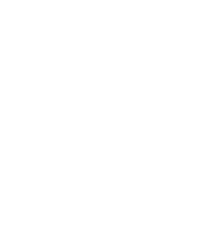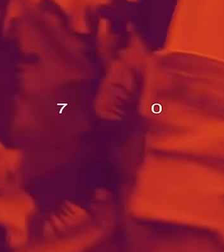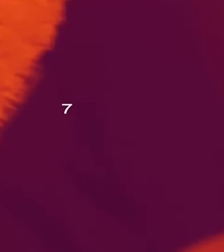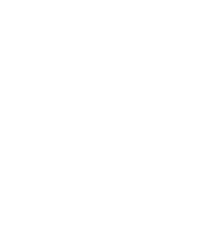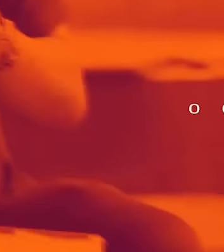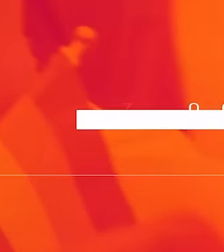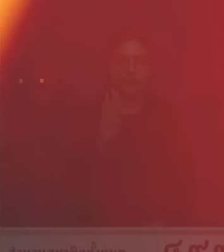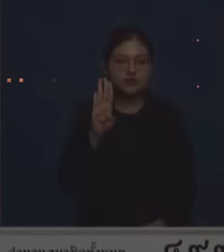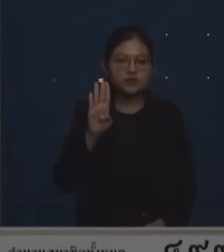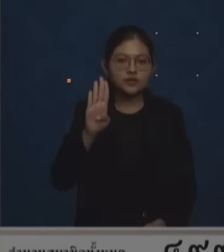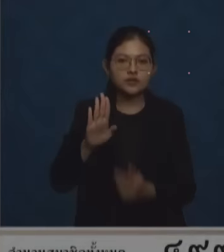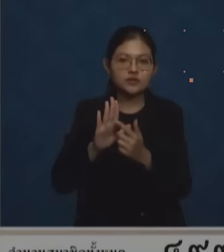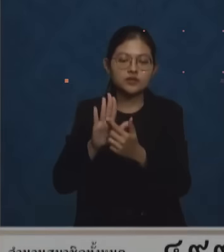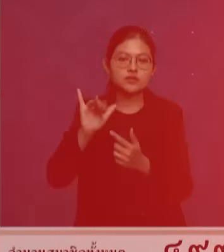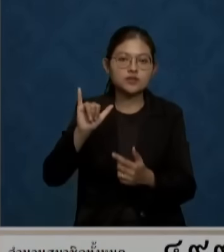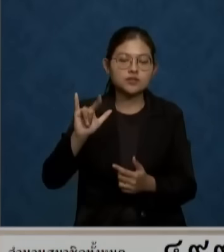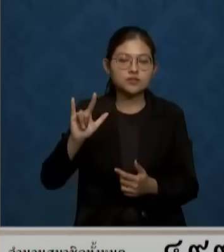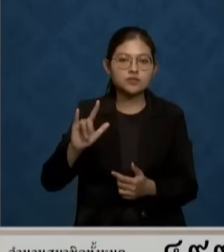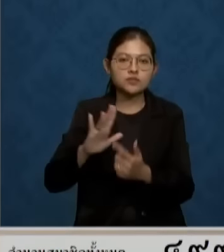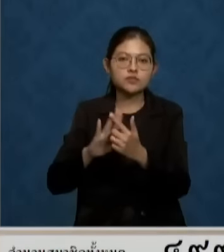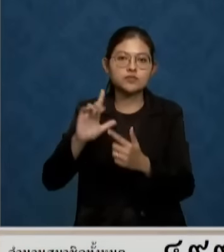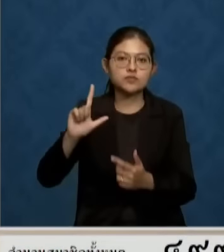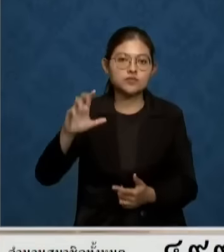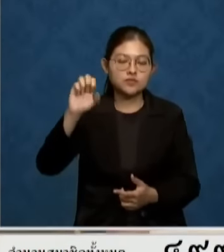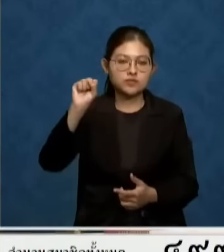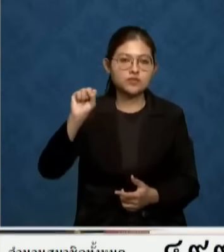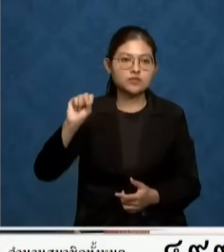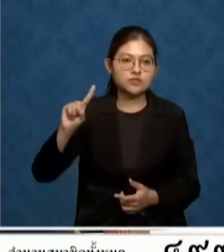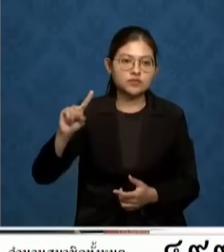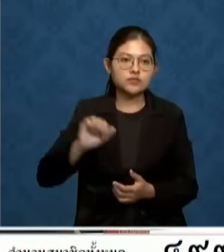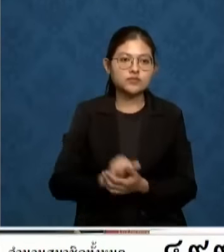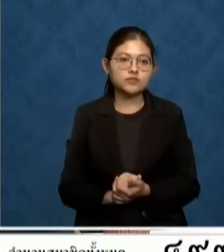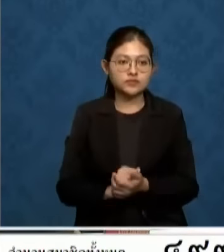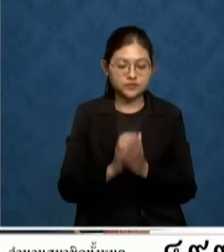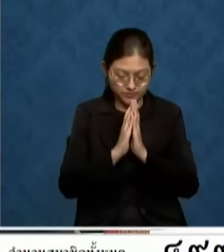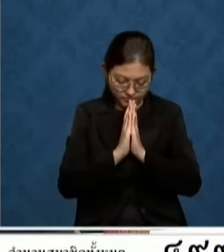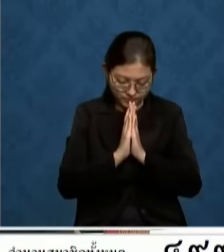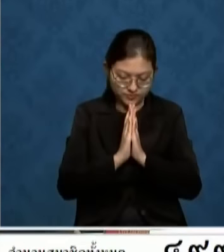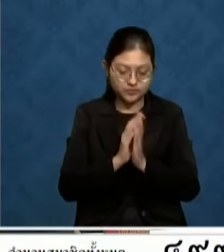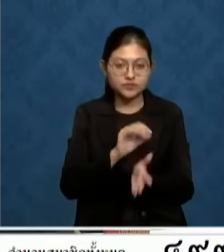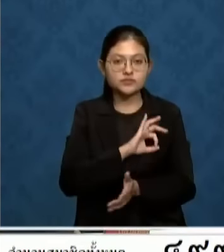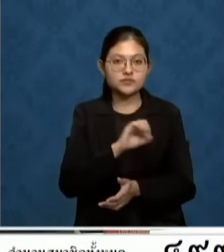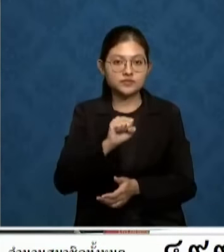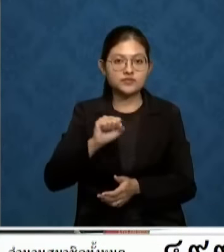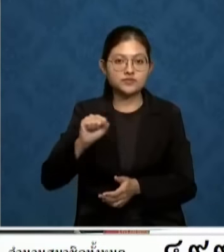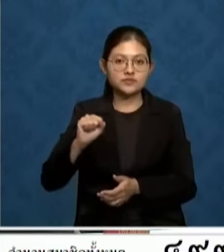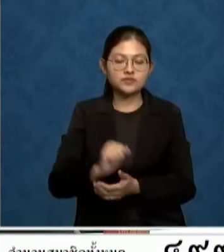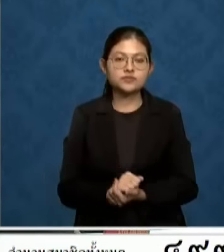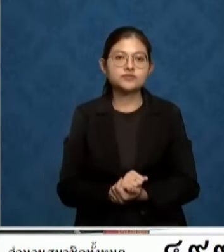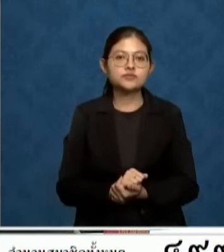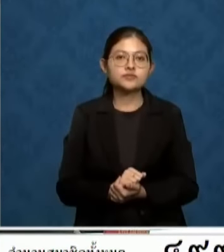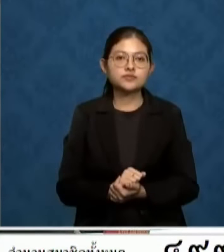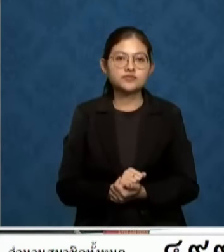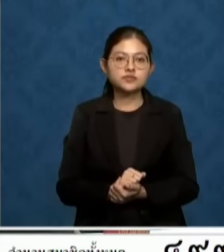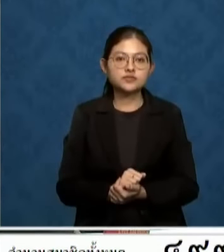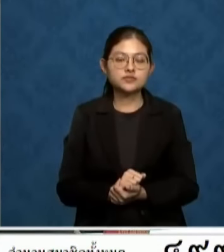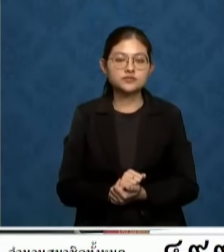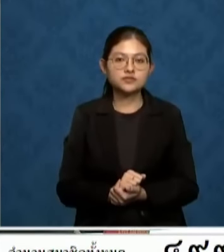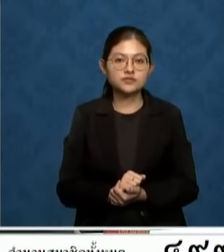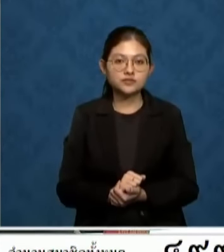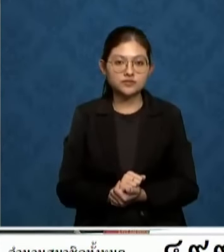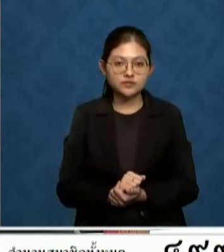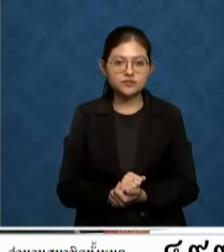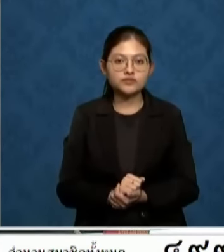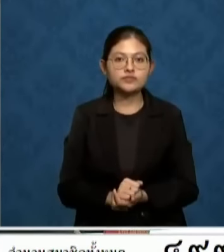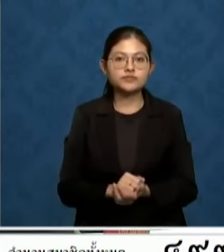ครับกราบเรียนท่านประธานสภาที่เคารพผมนายบูเเลิศแสงพันธสมาชิกสภาผู้แทนราษฎรเขต 7อำเภอพระสมุทรเจดีย์และอำเภอ